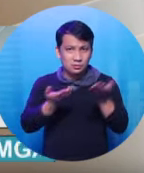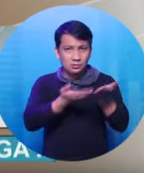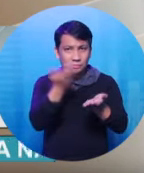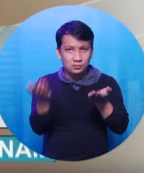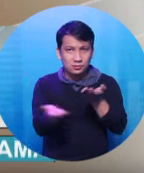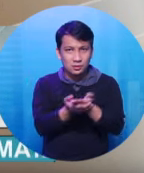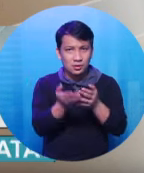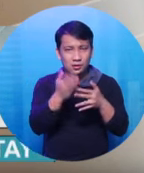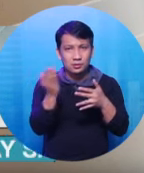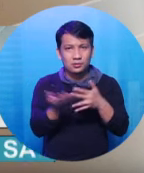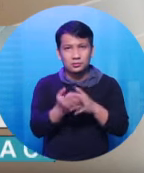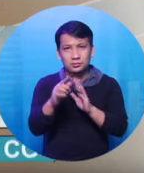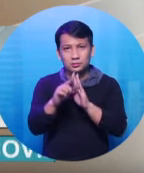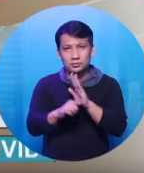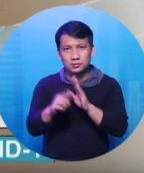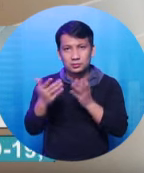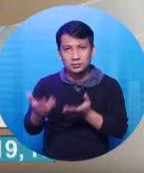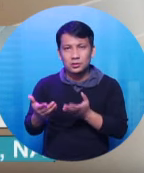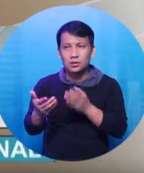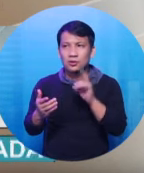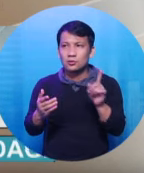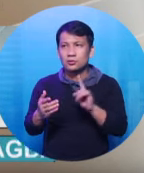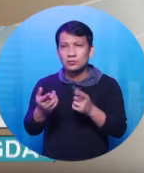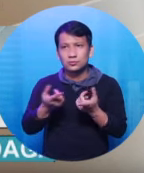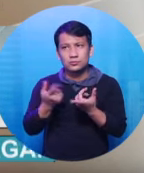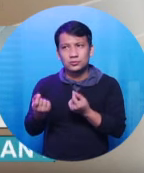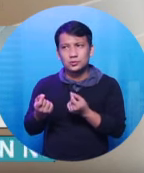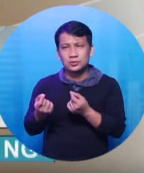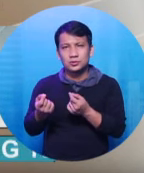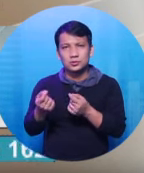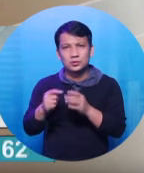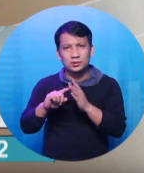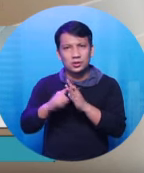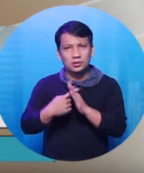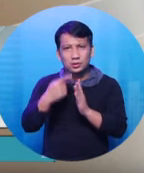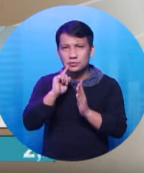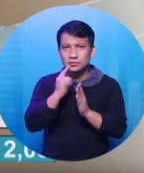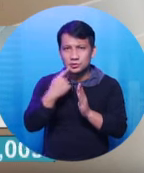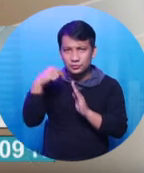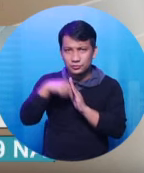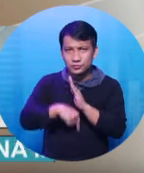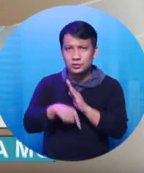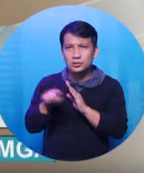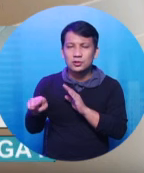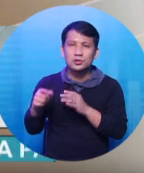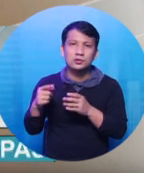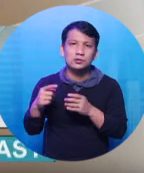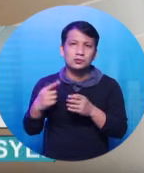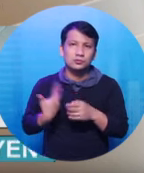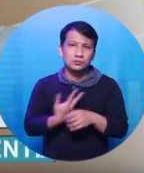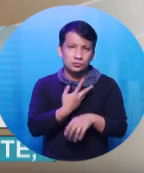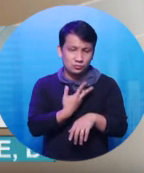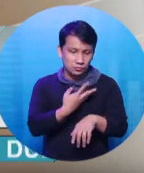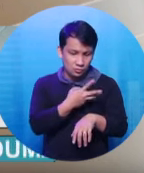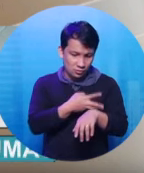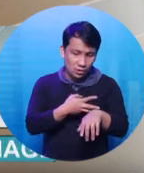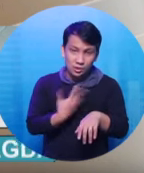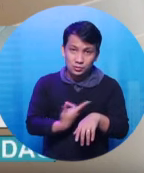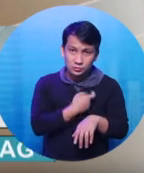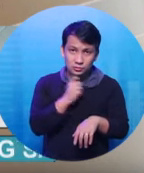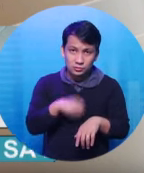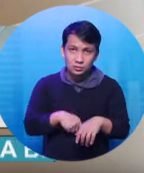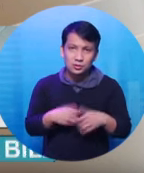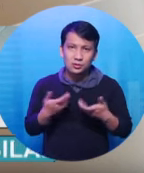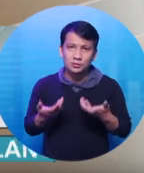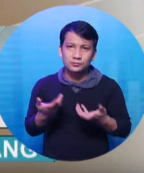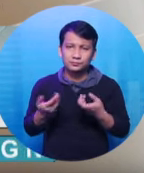sa isang abogado para malaman kung gaano ka-extend yung inyo pong sugat na tinamo at yung duration